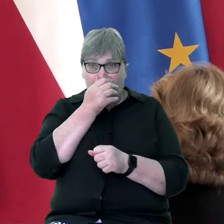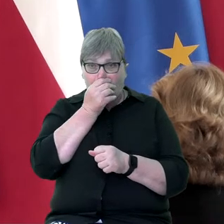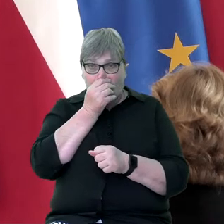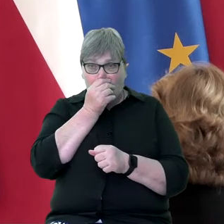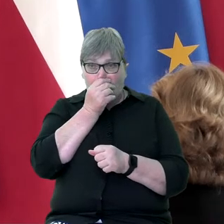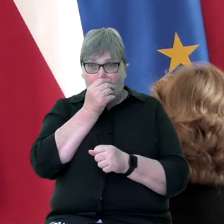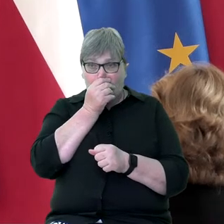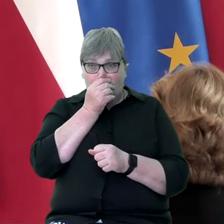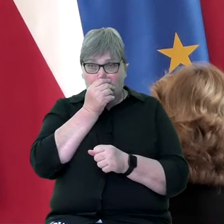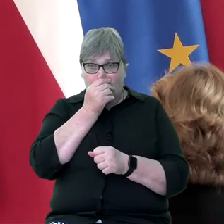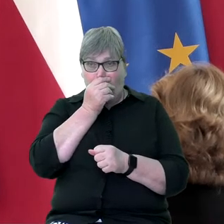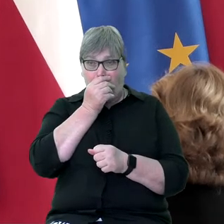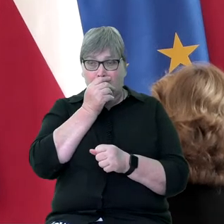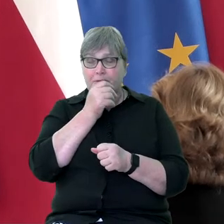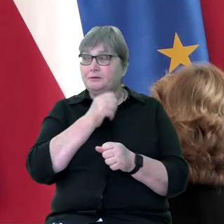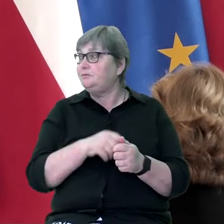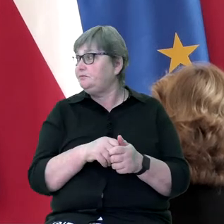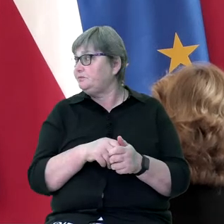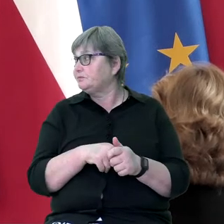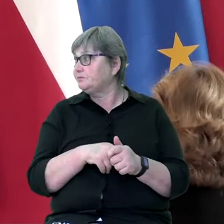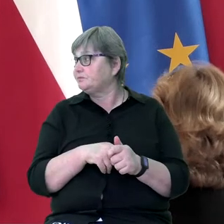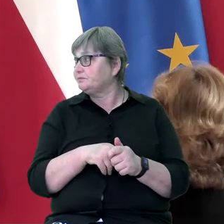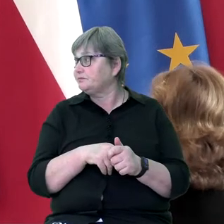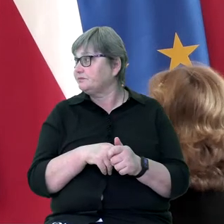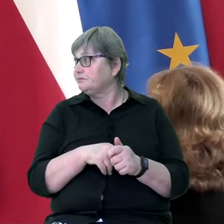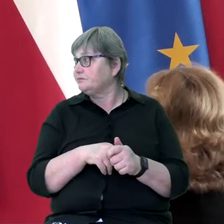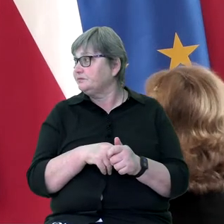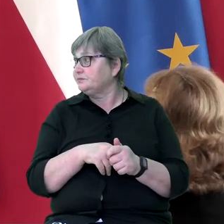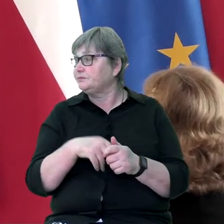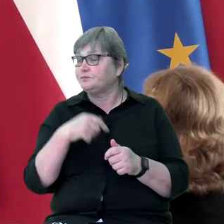rzeczywiście wielka sprawa, że pamiętamy